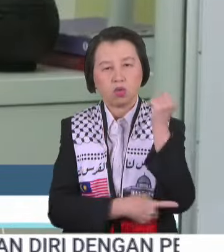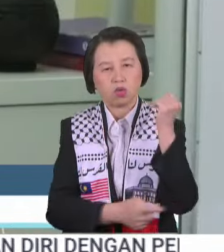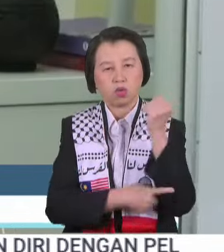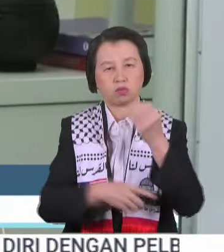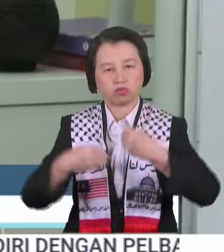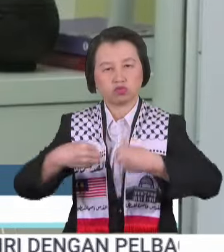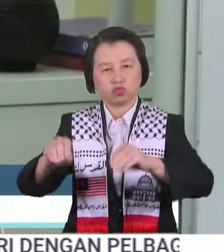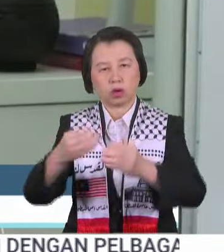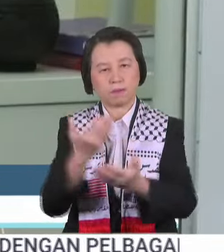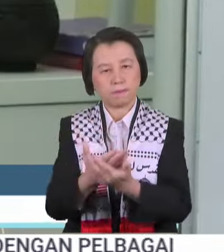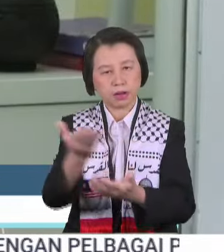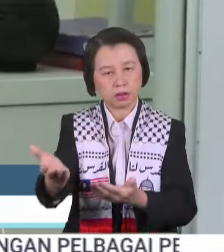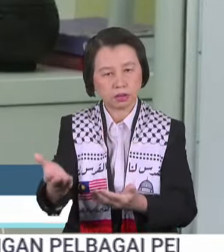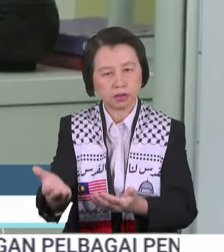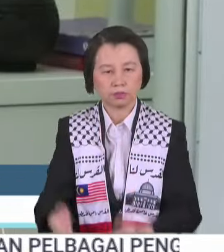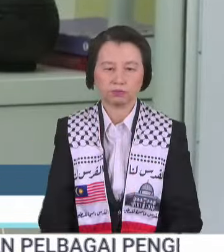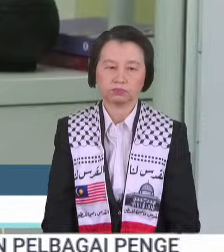ada